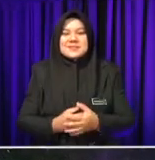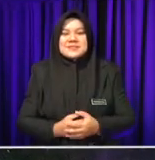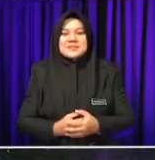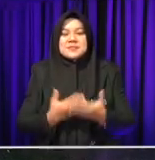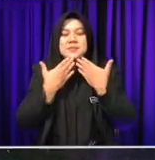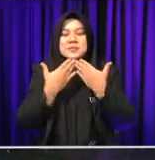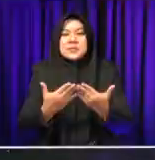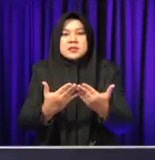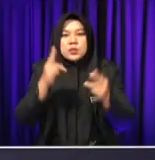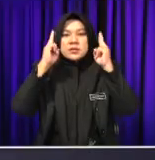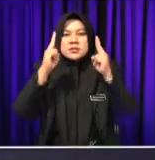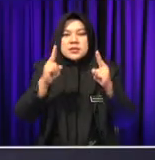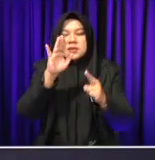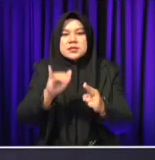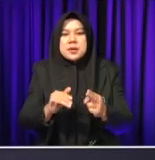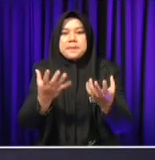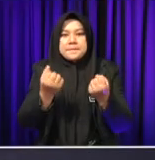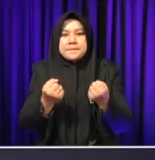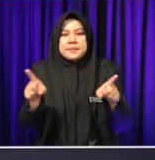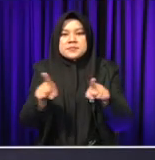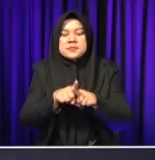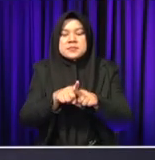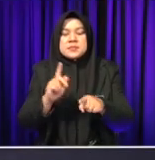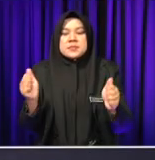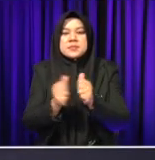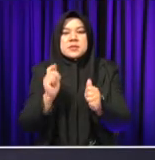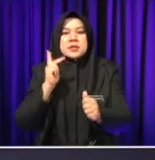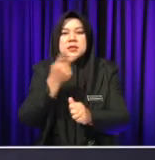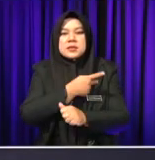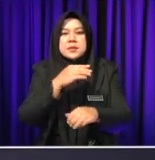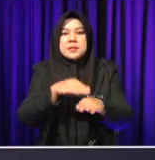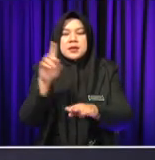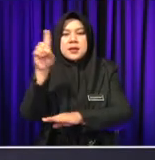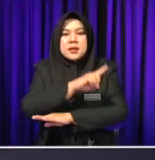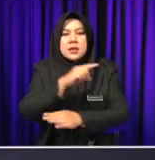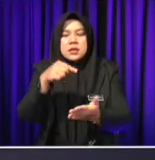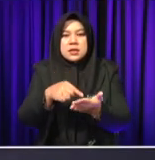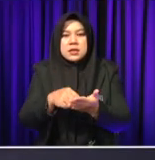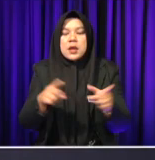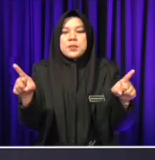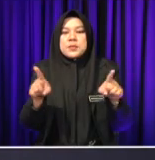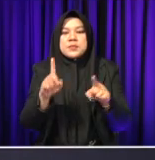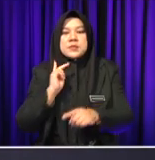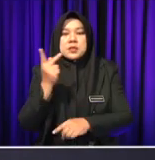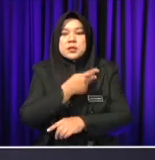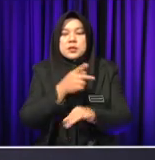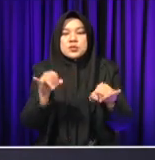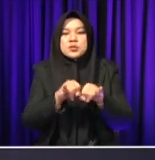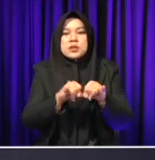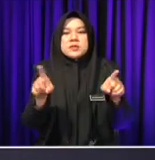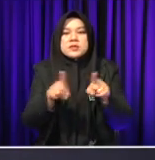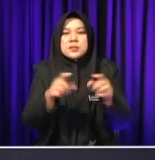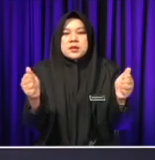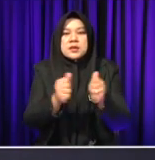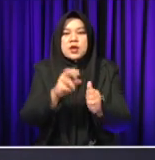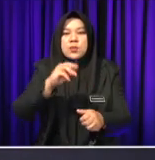terima kasih kepada Ustazah yang sudi bersama dengan kita hari ini dan kita juga bersama dengan murid-murid yang lain